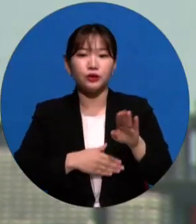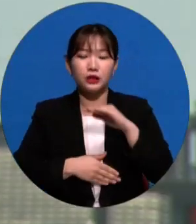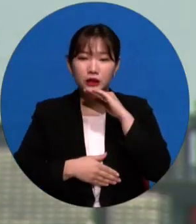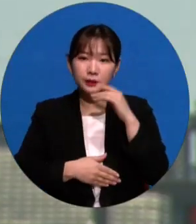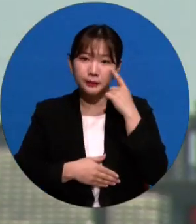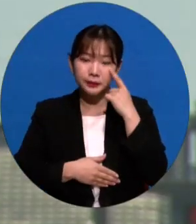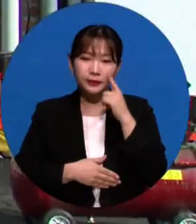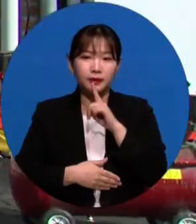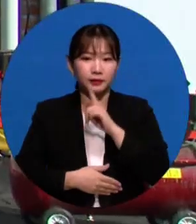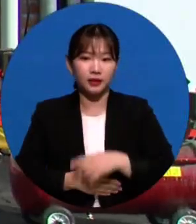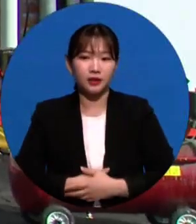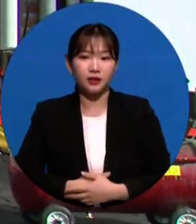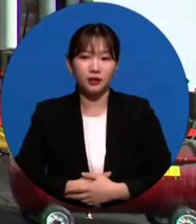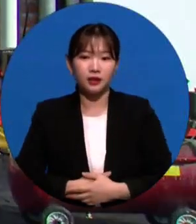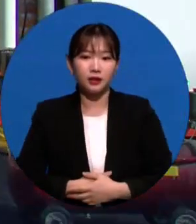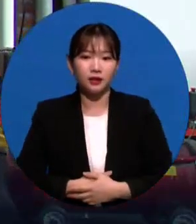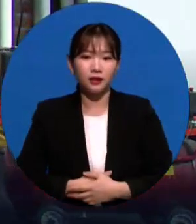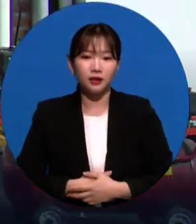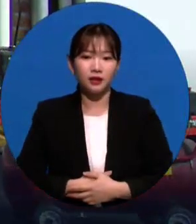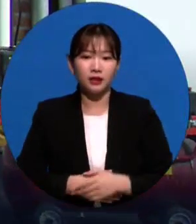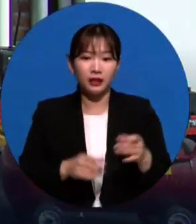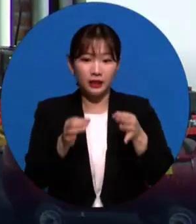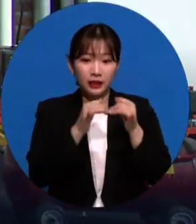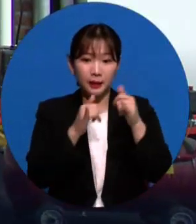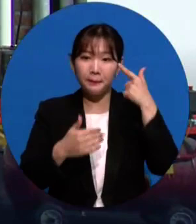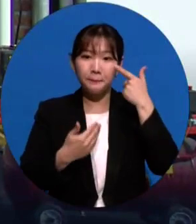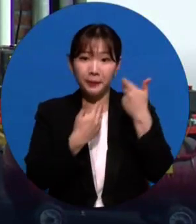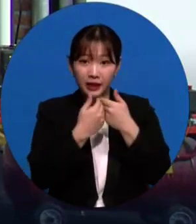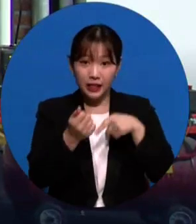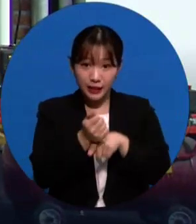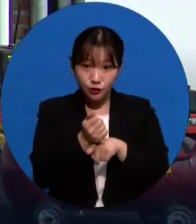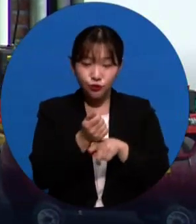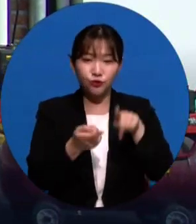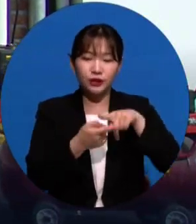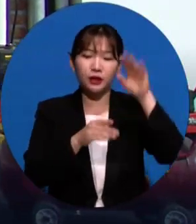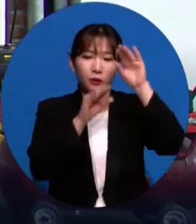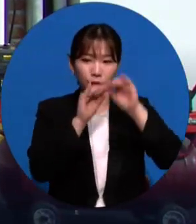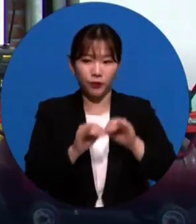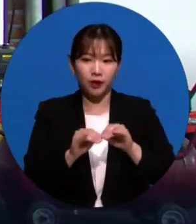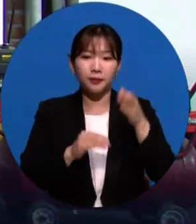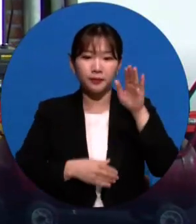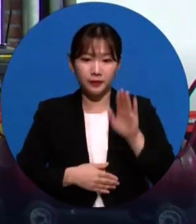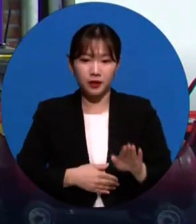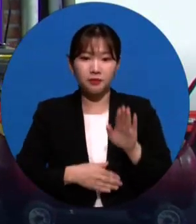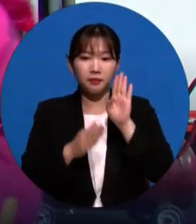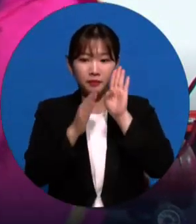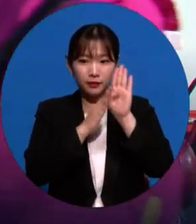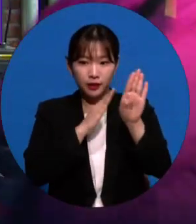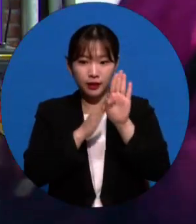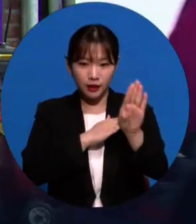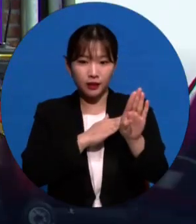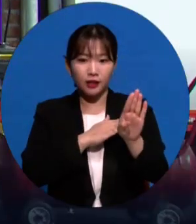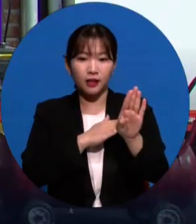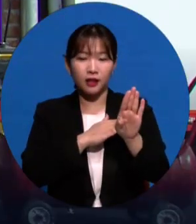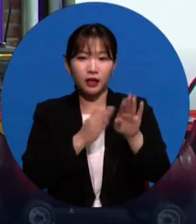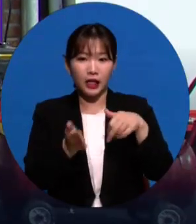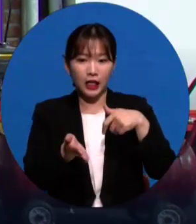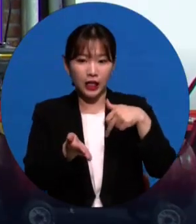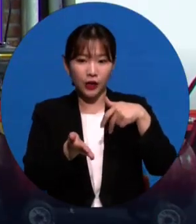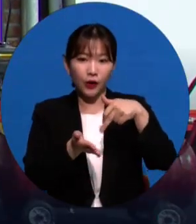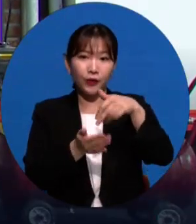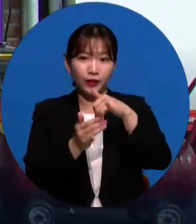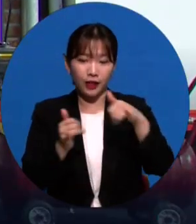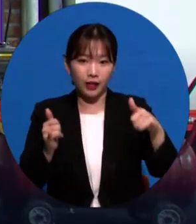지켜보자는 겁니다. 상인들께서 갖다 반대하는 이유는 공감을 합니다만 미래 또 앞으로 갖다가